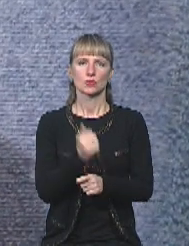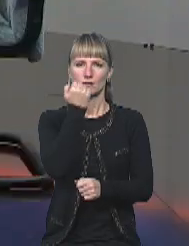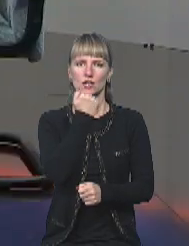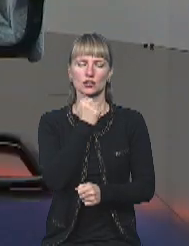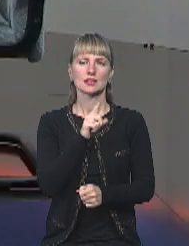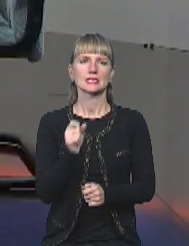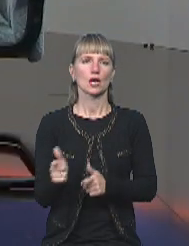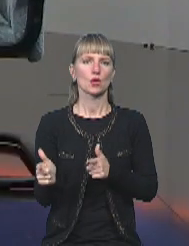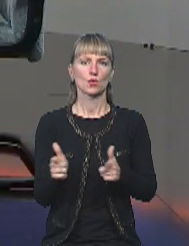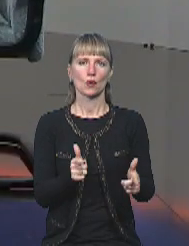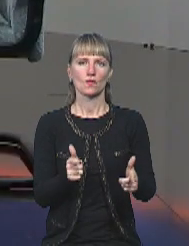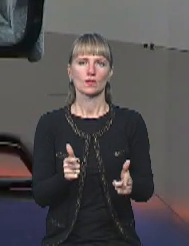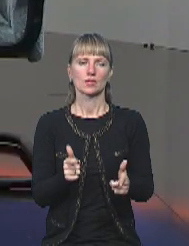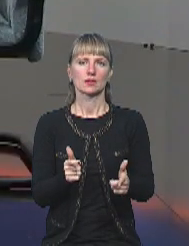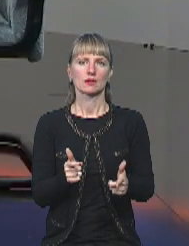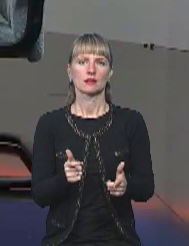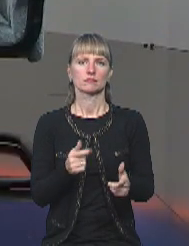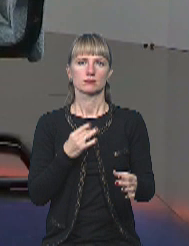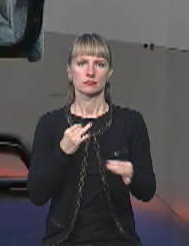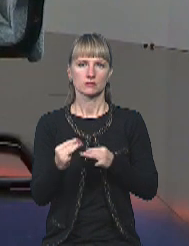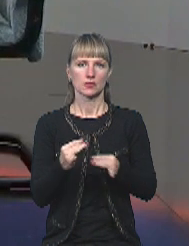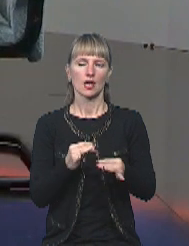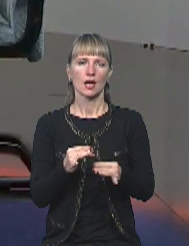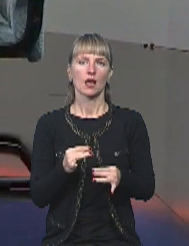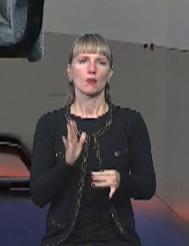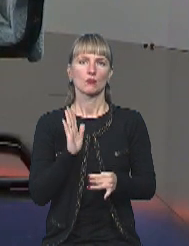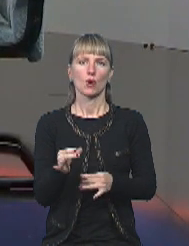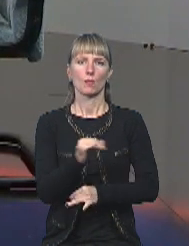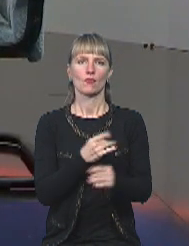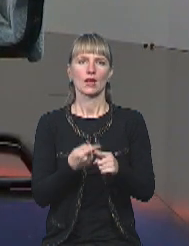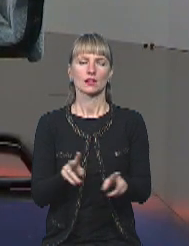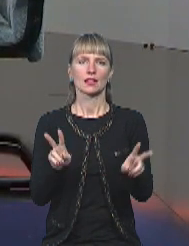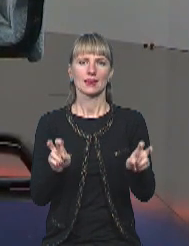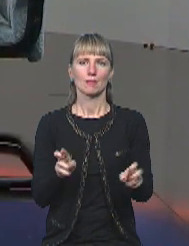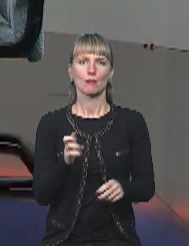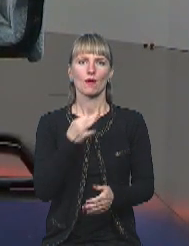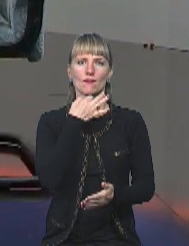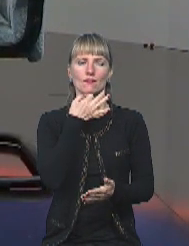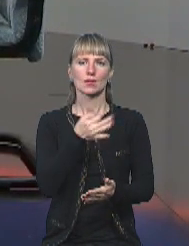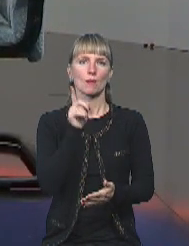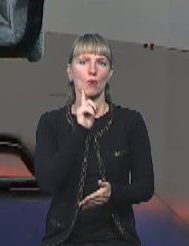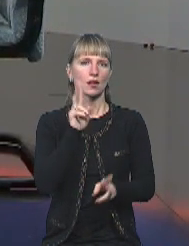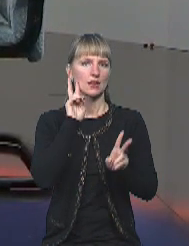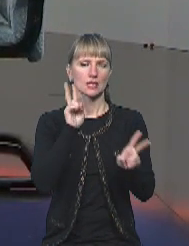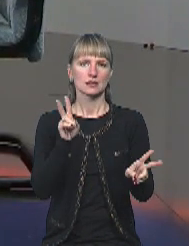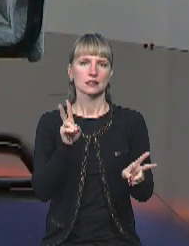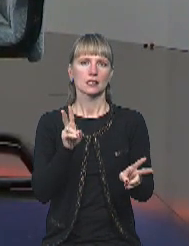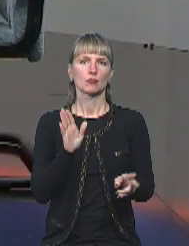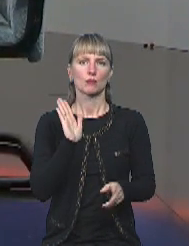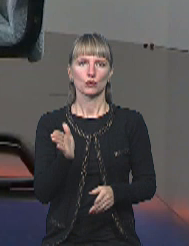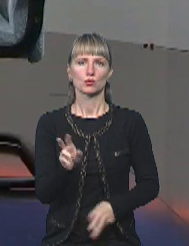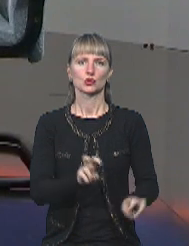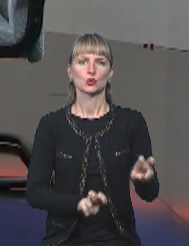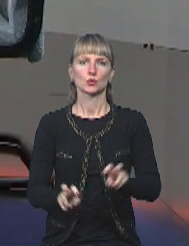за готовність взяти участь в цій дискусії, при тому, що і в обговоренні цієї теми, бо відповіді ми поки не знаємо. Ми будемо їх